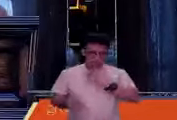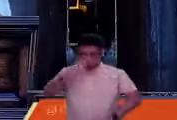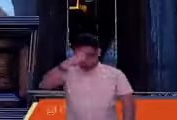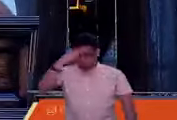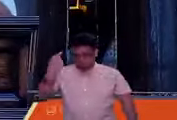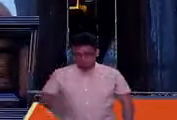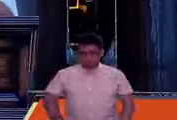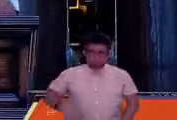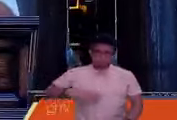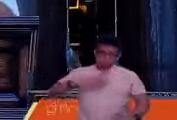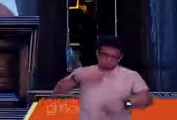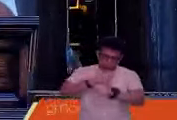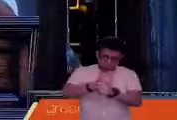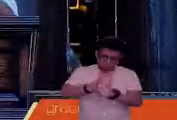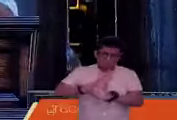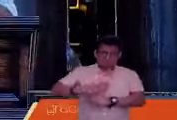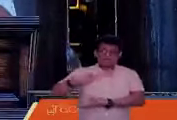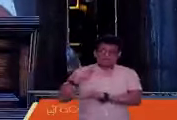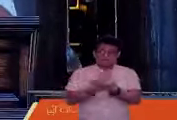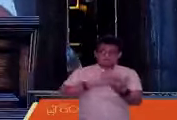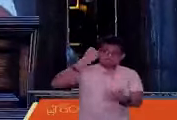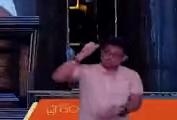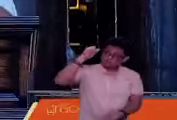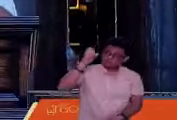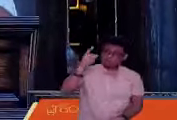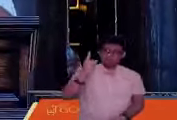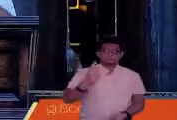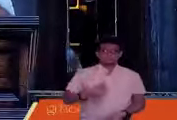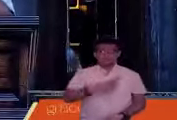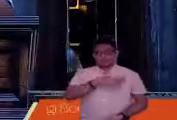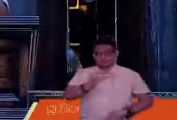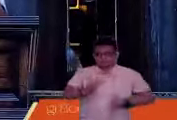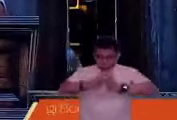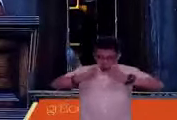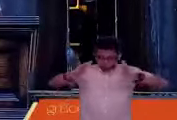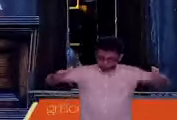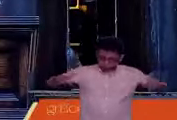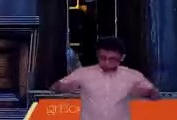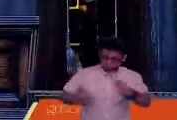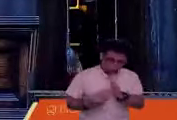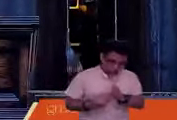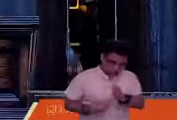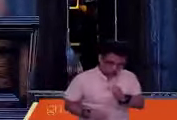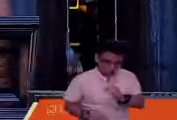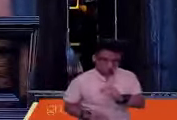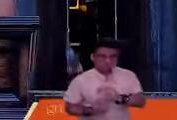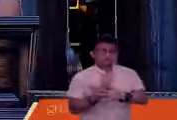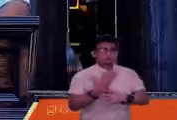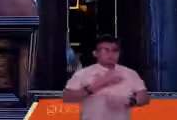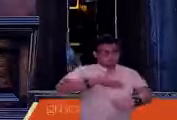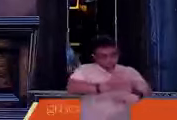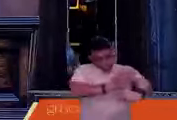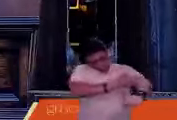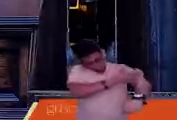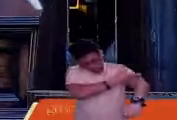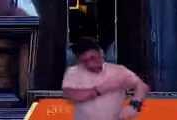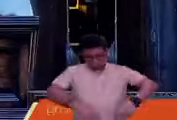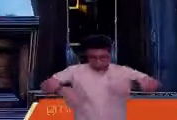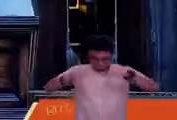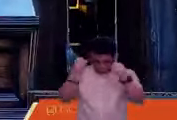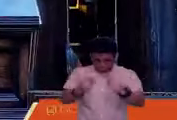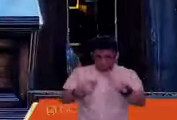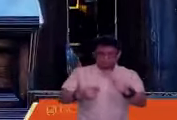will properly allow us to understand and will greatly increase our ability to receive from